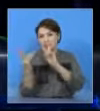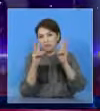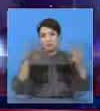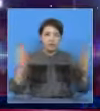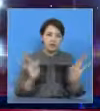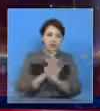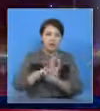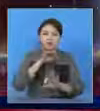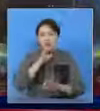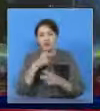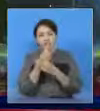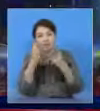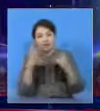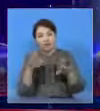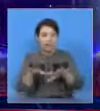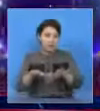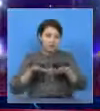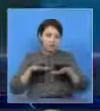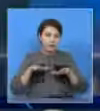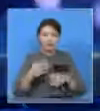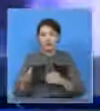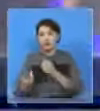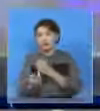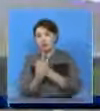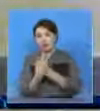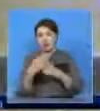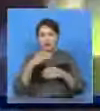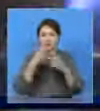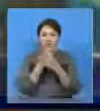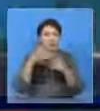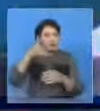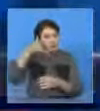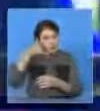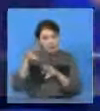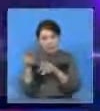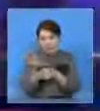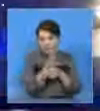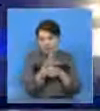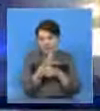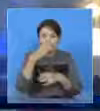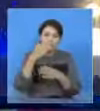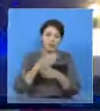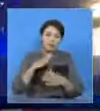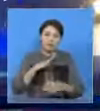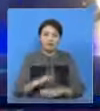айтып шеберлігімен көрерменді тәнті етті. Келушілер олардың өнерін телефонға түсіріп, ерекше қолдау